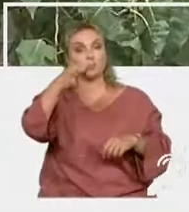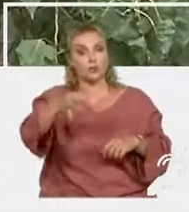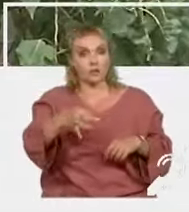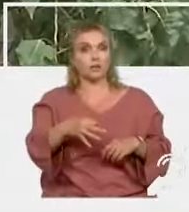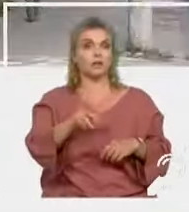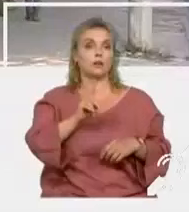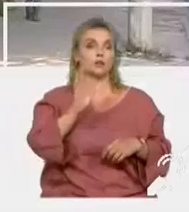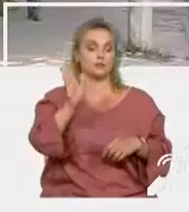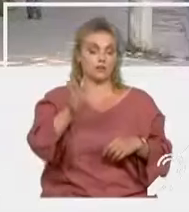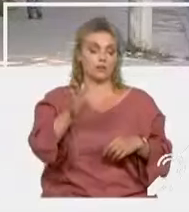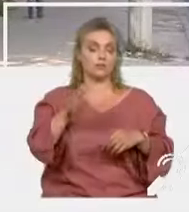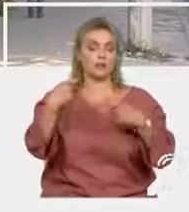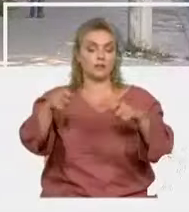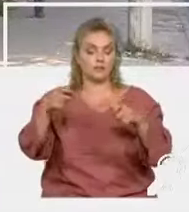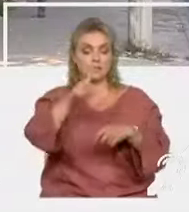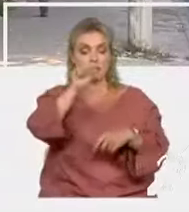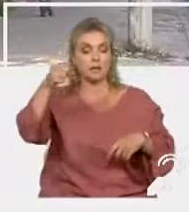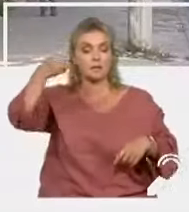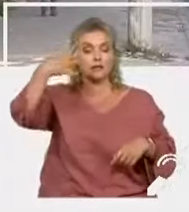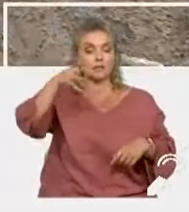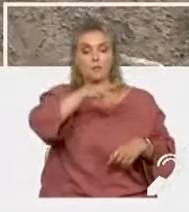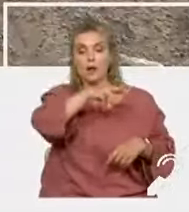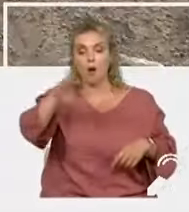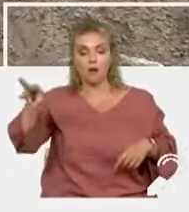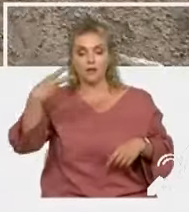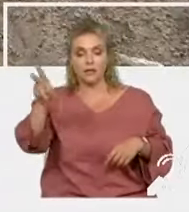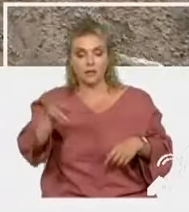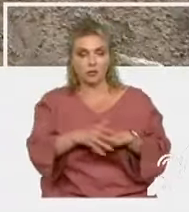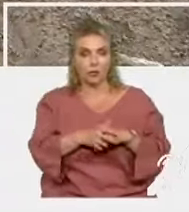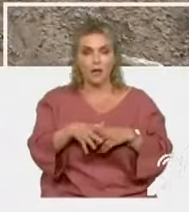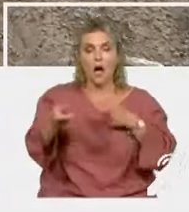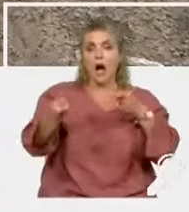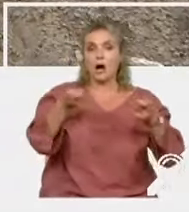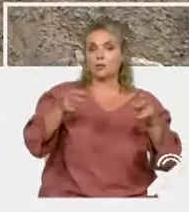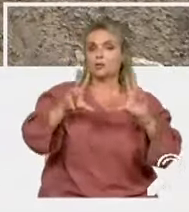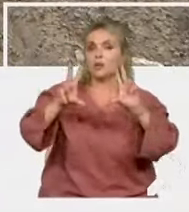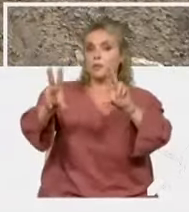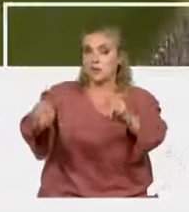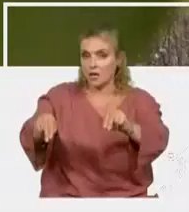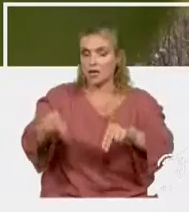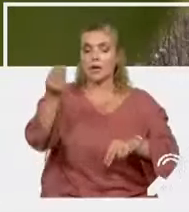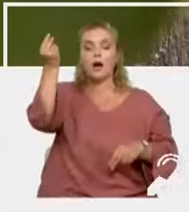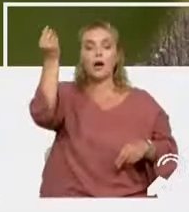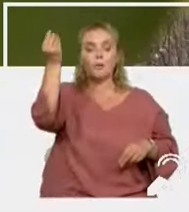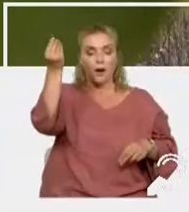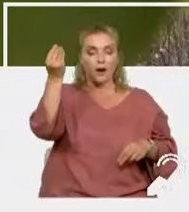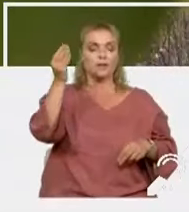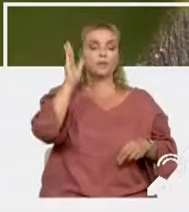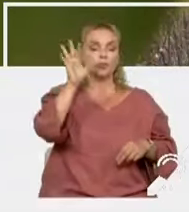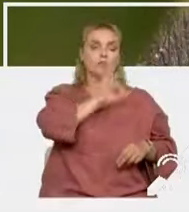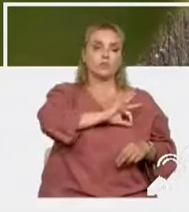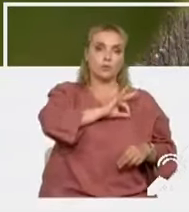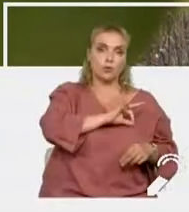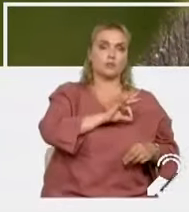15 milioane de euro. De asemenea, autoritățile au promis că banii încasați vor fi alocați pentru crearea Centrului de Cultură și